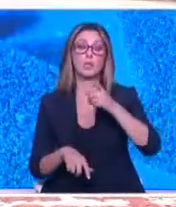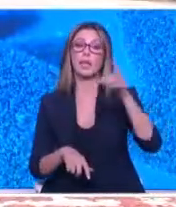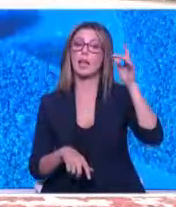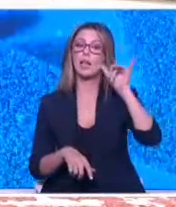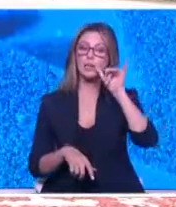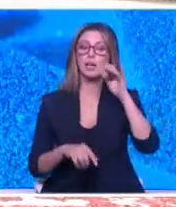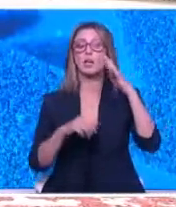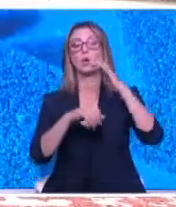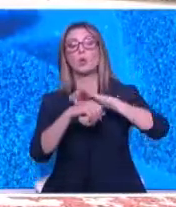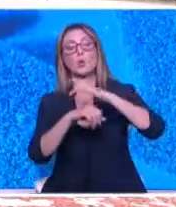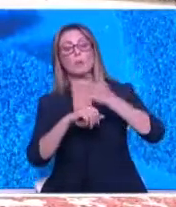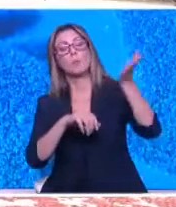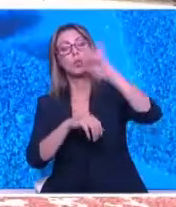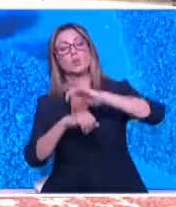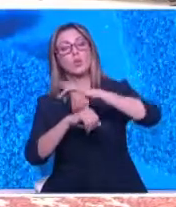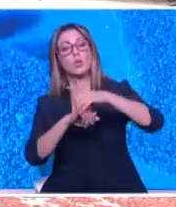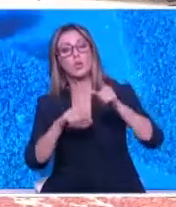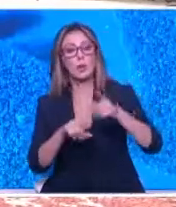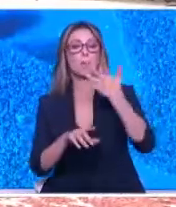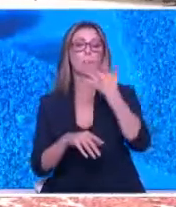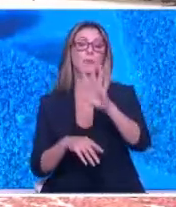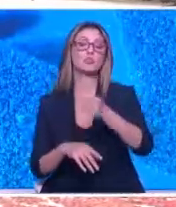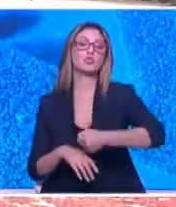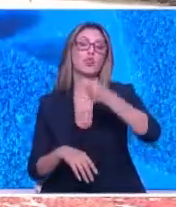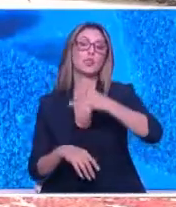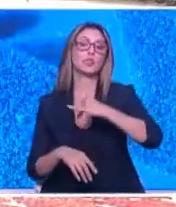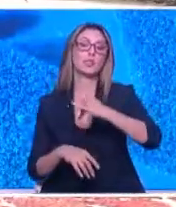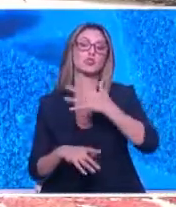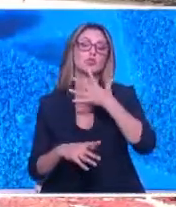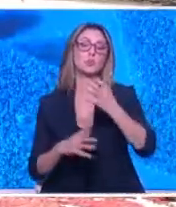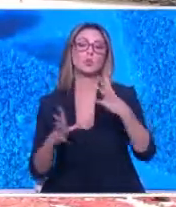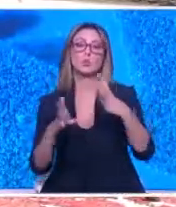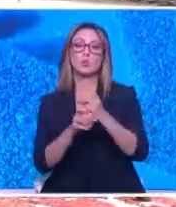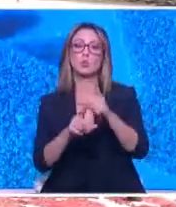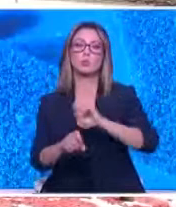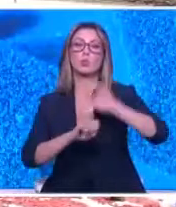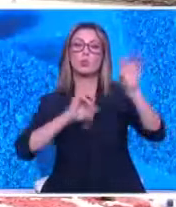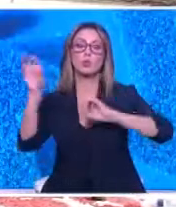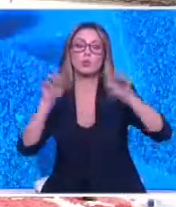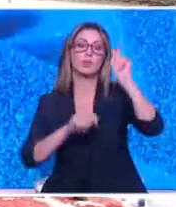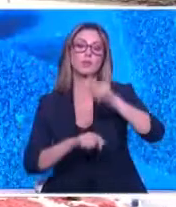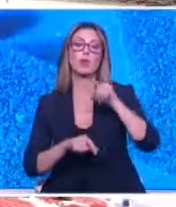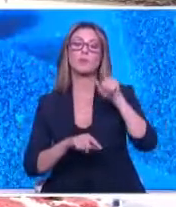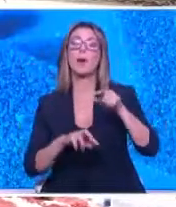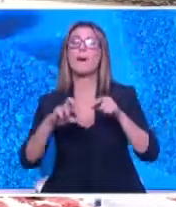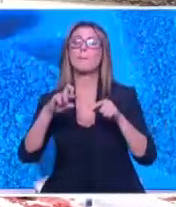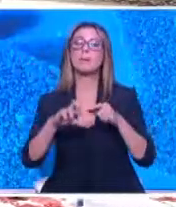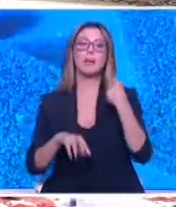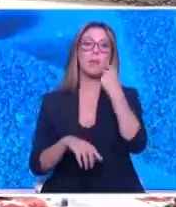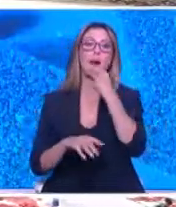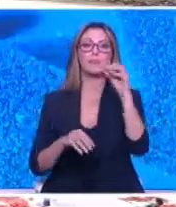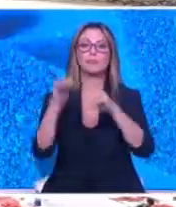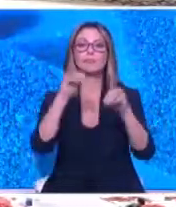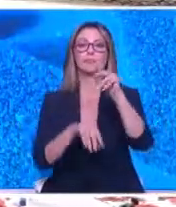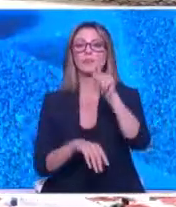ülkelere Diyarbakır'dan 5 bin tona yakın kuru domates ihraç edilecek. İtalya'ya gönderilen domatesler daha çok pizza ve makarna sosunda